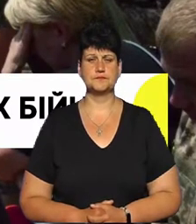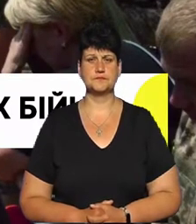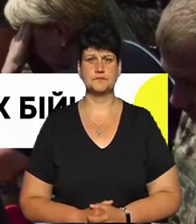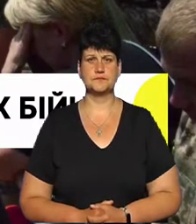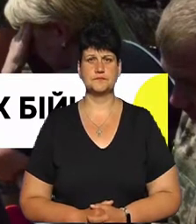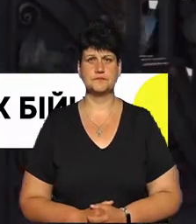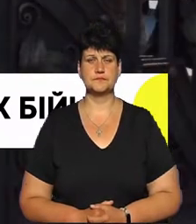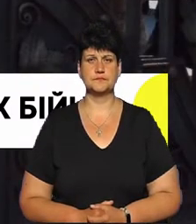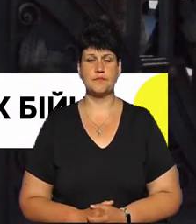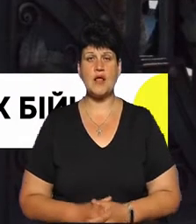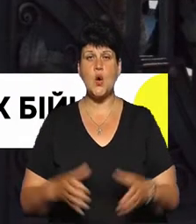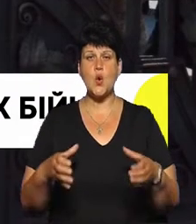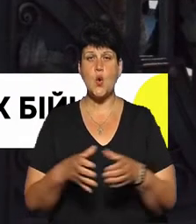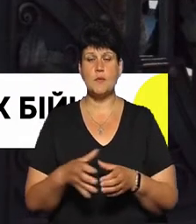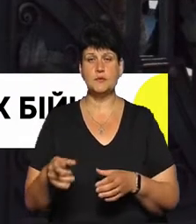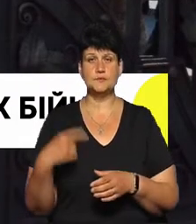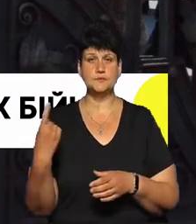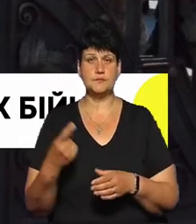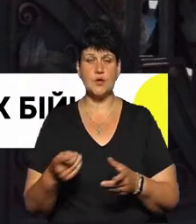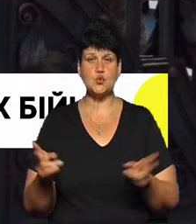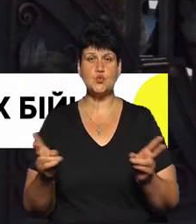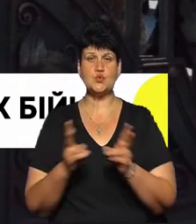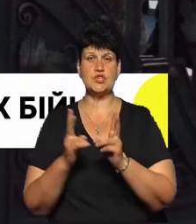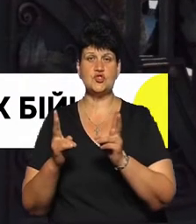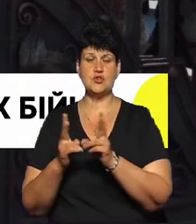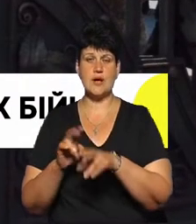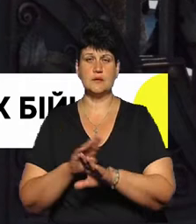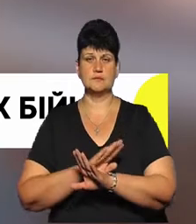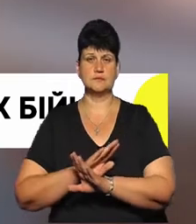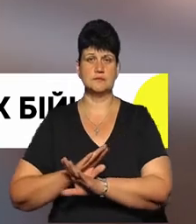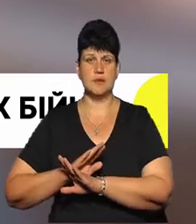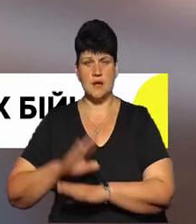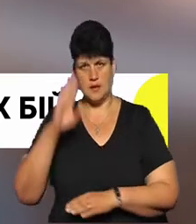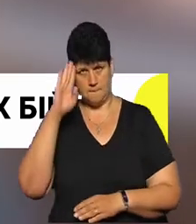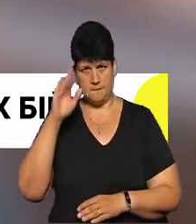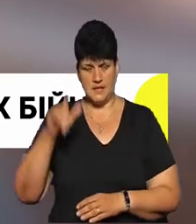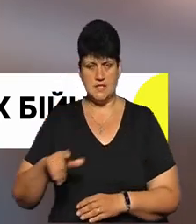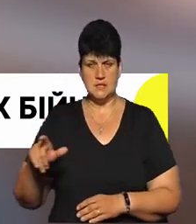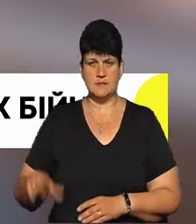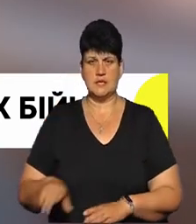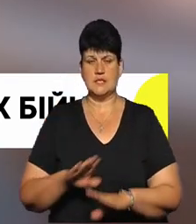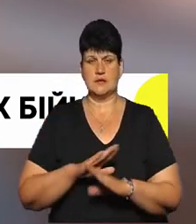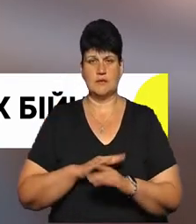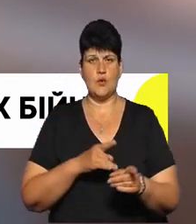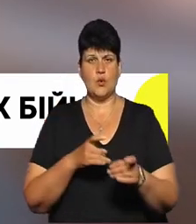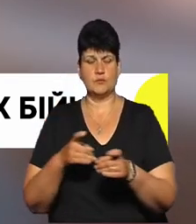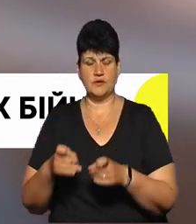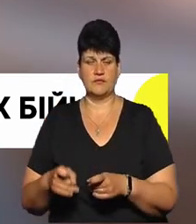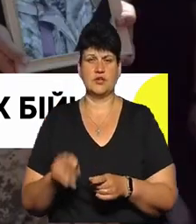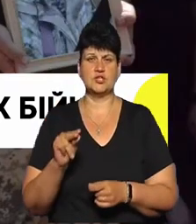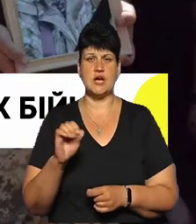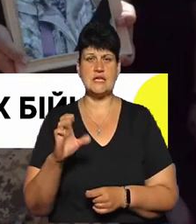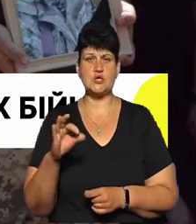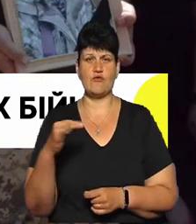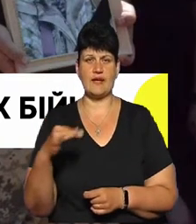Громади Тернопільщини зустрічають тіла бійців, які загинули під час обстрілів у Часовому Яру на Донеччині. У Чортківській громаді зустріли